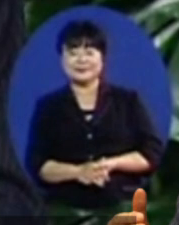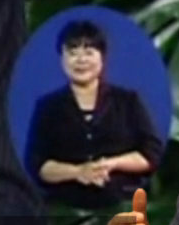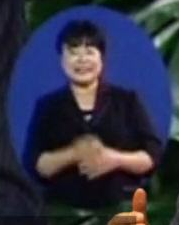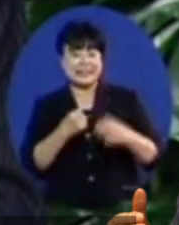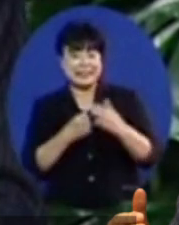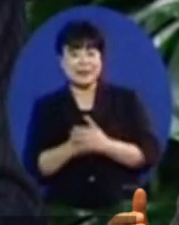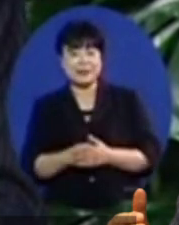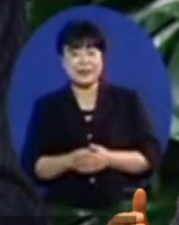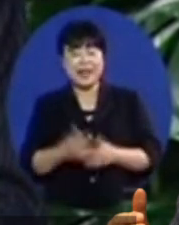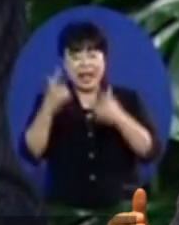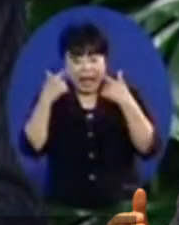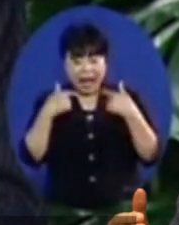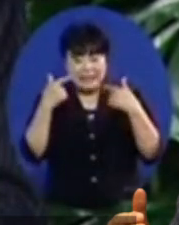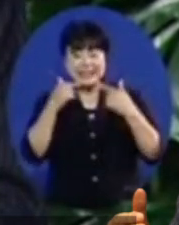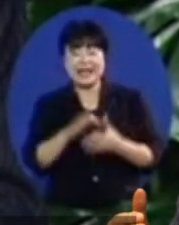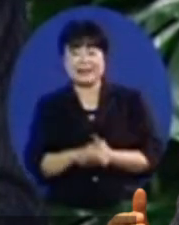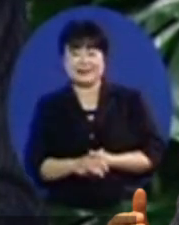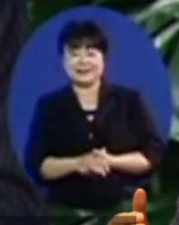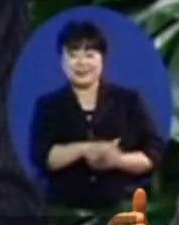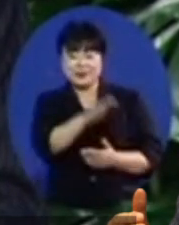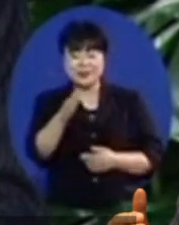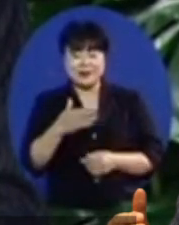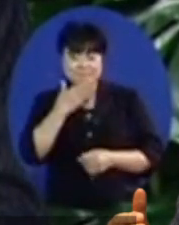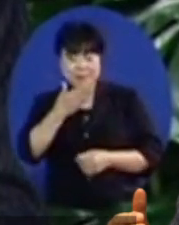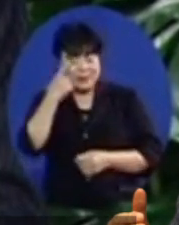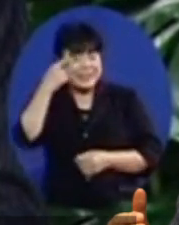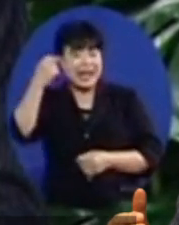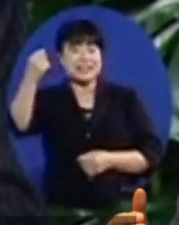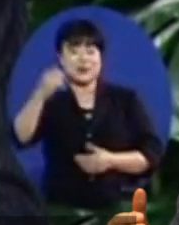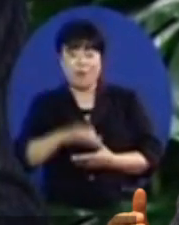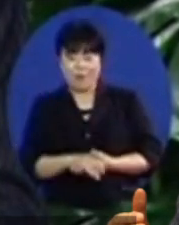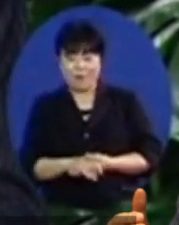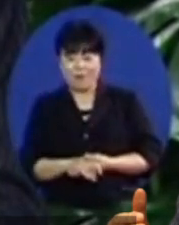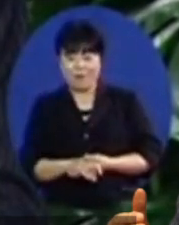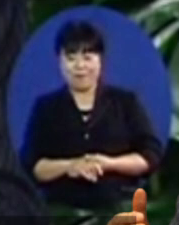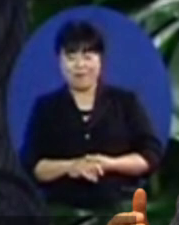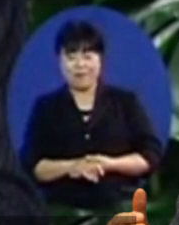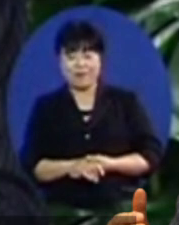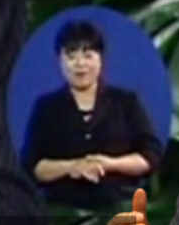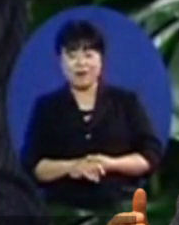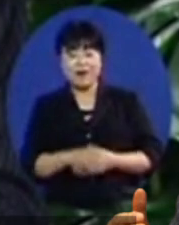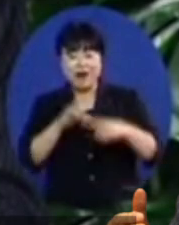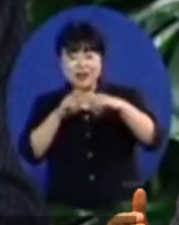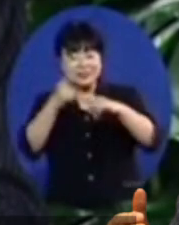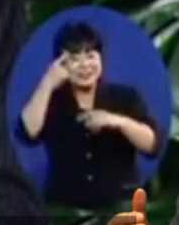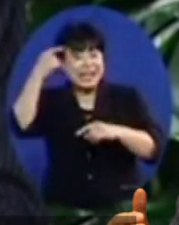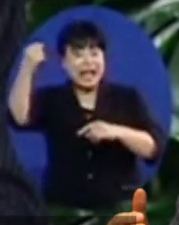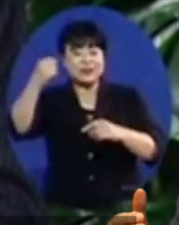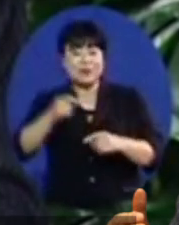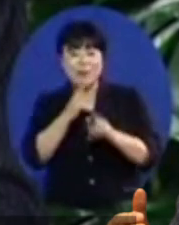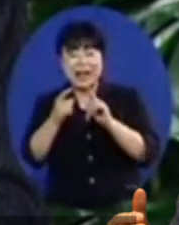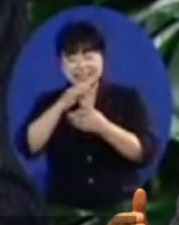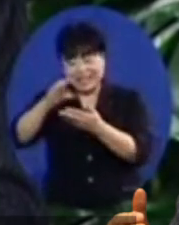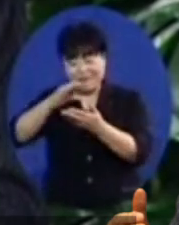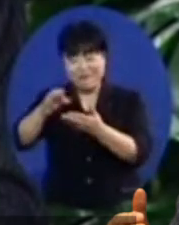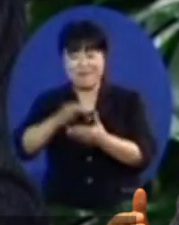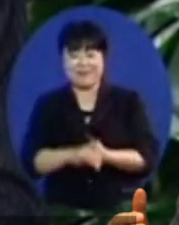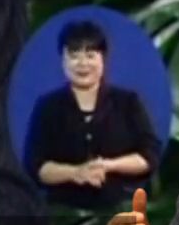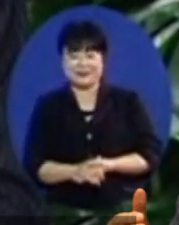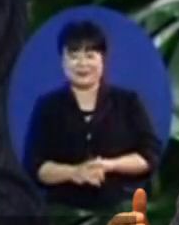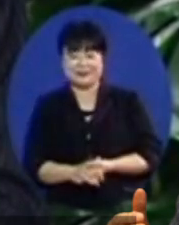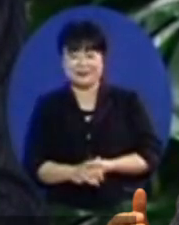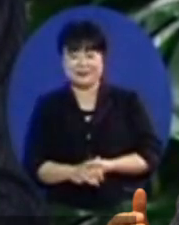그러므로 항상 우리는 긍정적인 생각, 긍정적인 말을 하십시오.